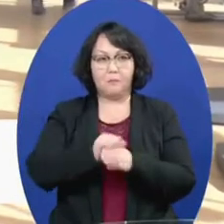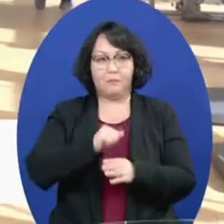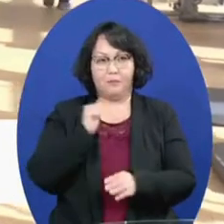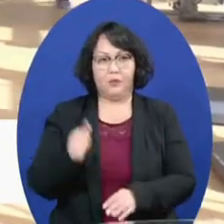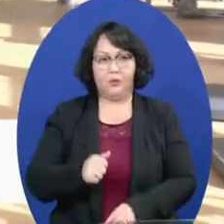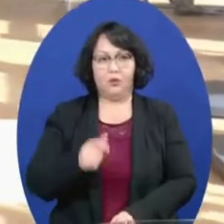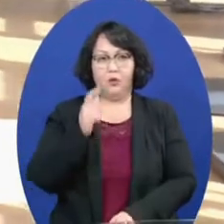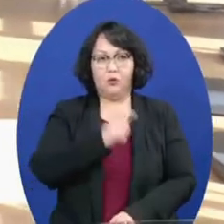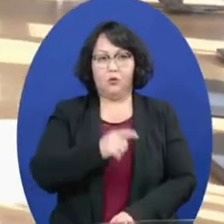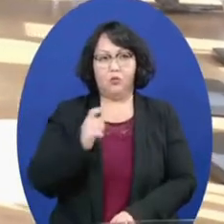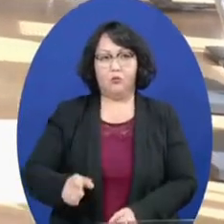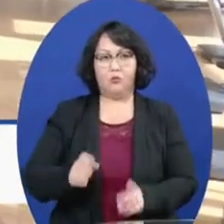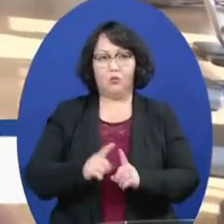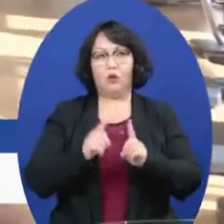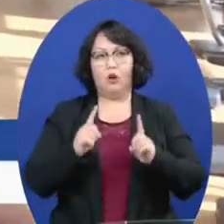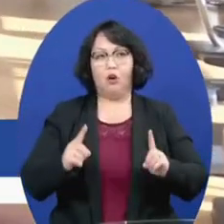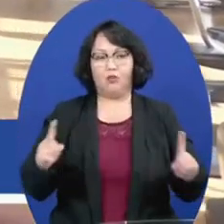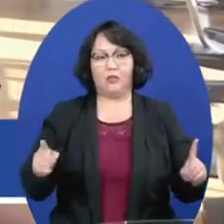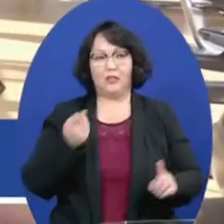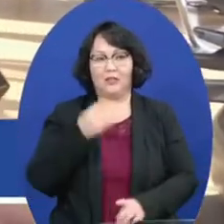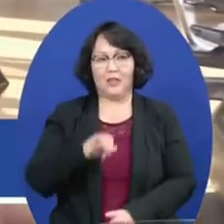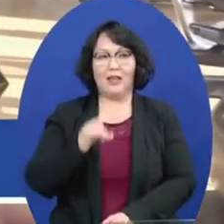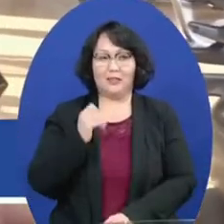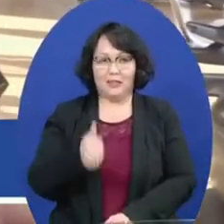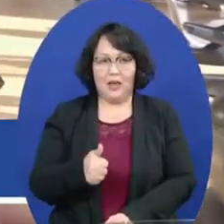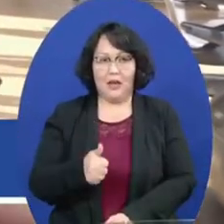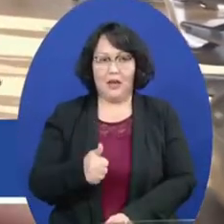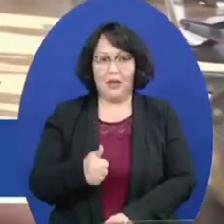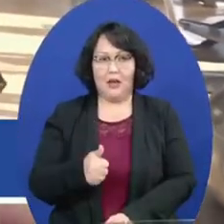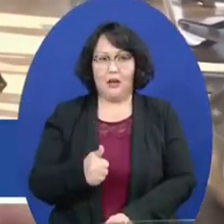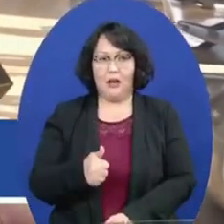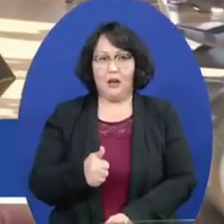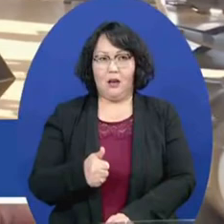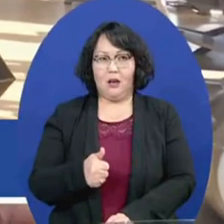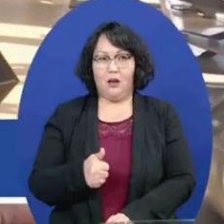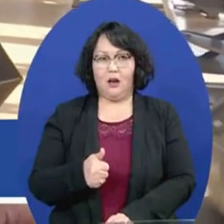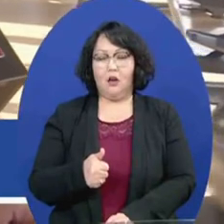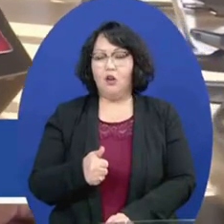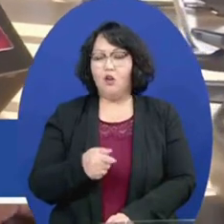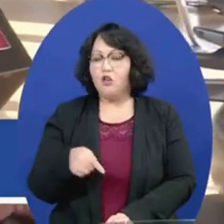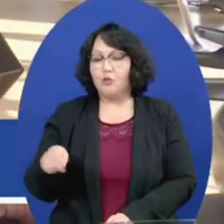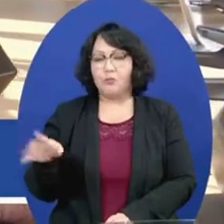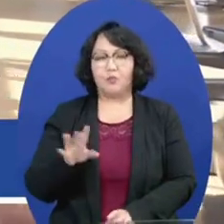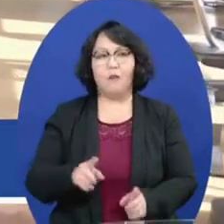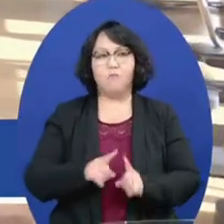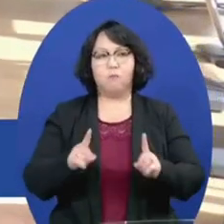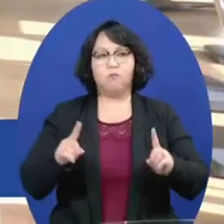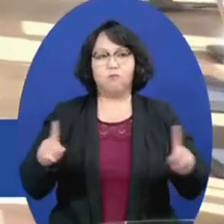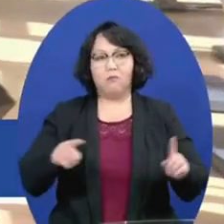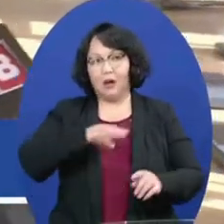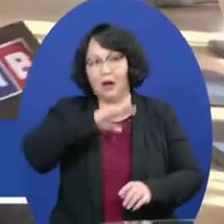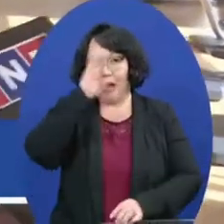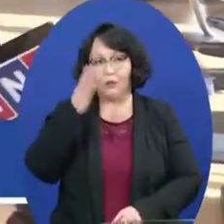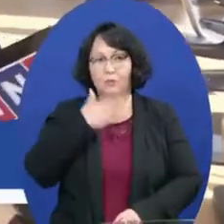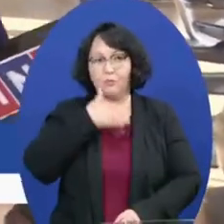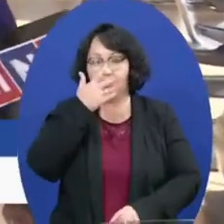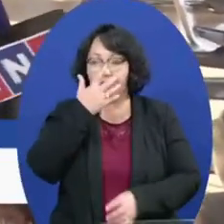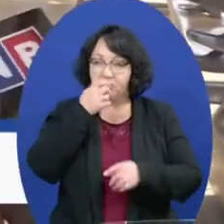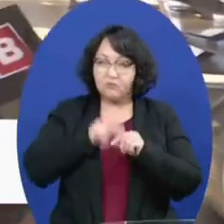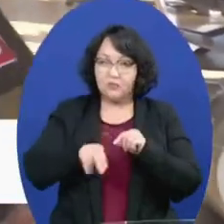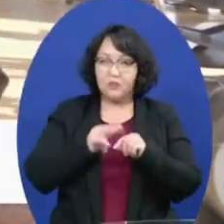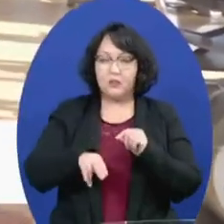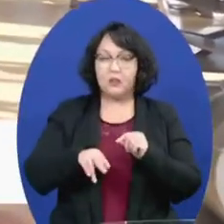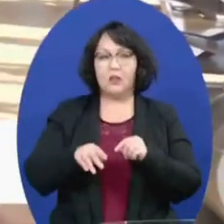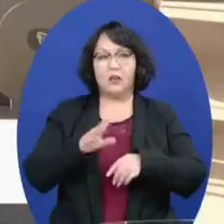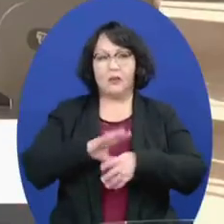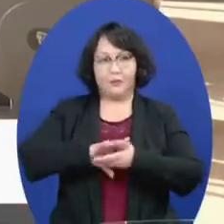Хүн орондын зайн яг айгүй хол болсон. Төхөөрөмж бүрийг алгасаад яг хичээлж. Тэгээ орж ирэхэд бол халуун шалган тэгэл гар ариутгах